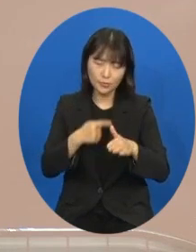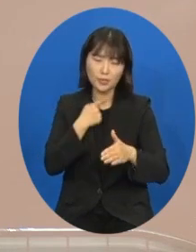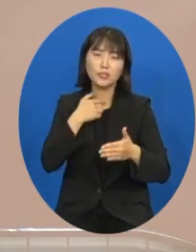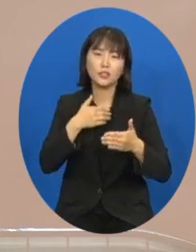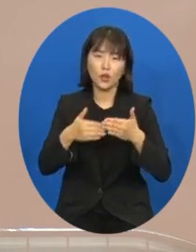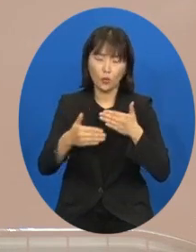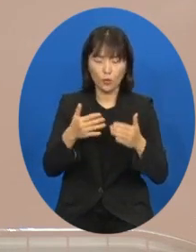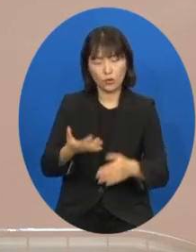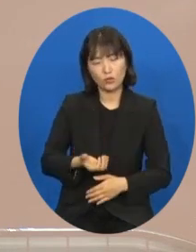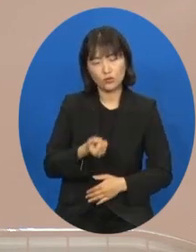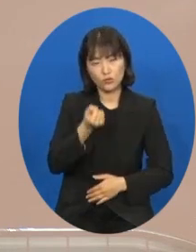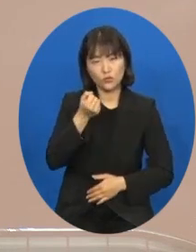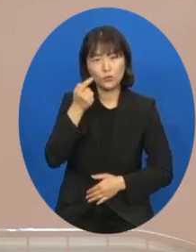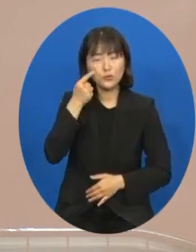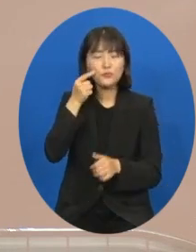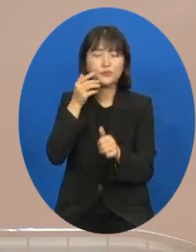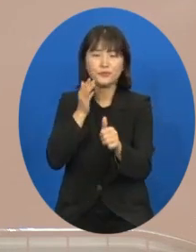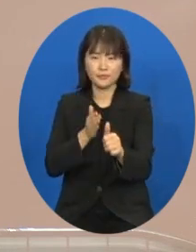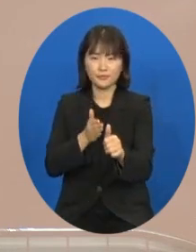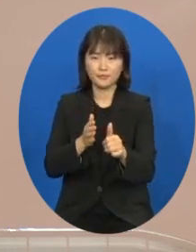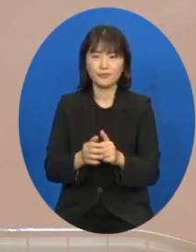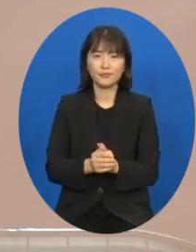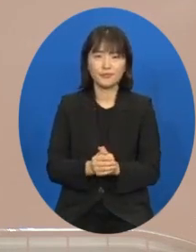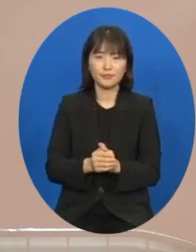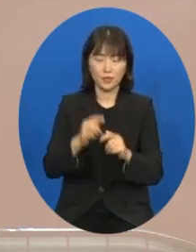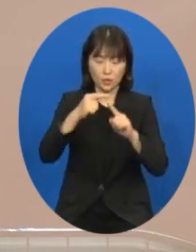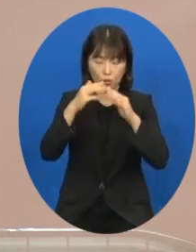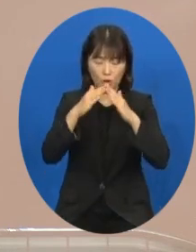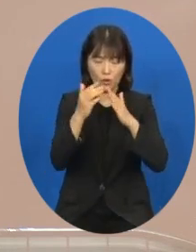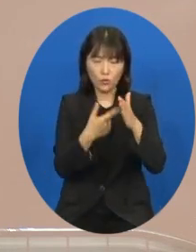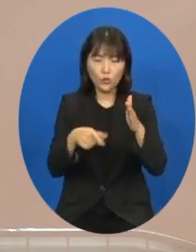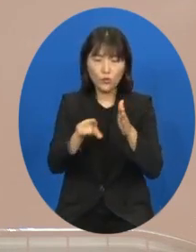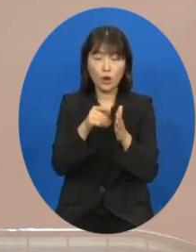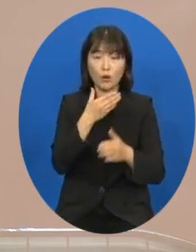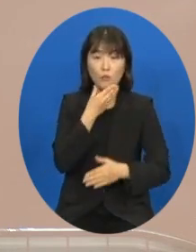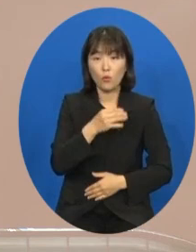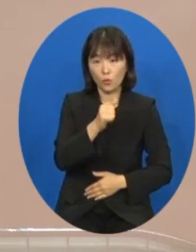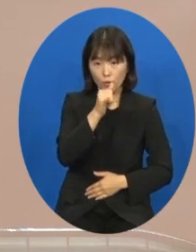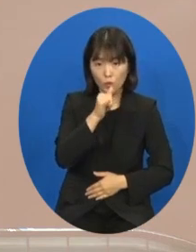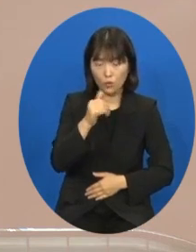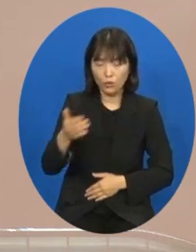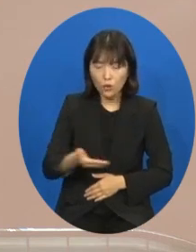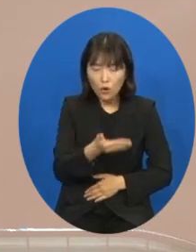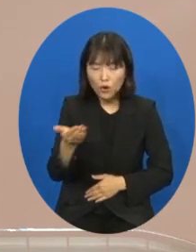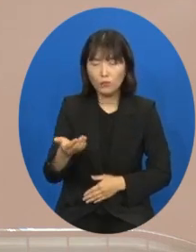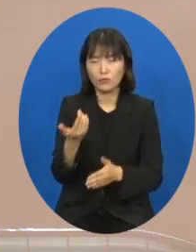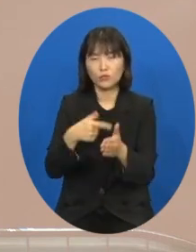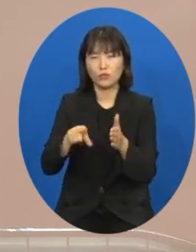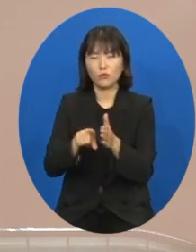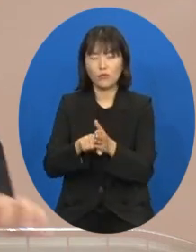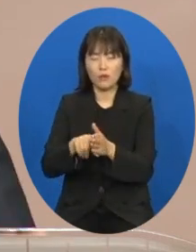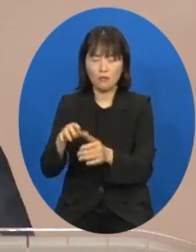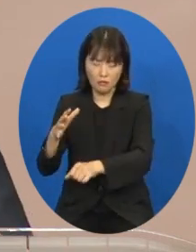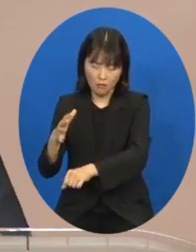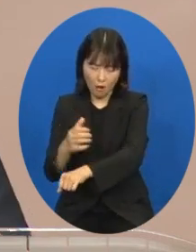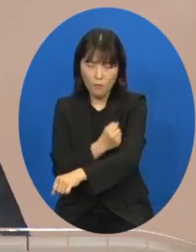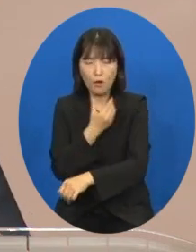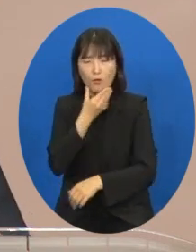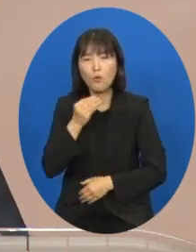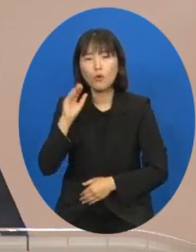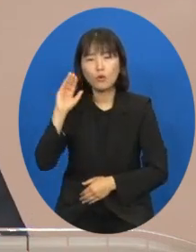경험해보고 누려보기를 원합니다. 교회를 위해서도 복 있는 일이고 여러분을 위해서도 말할 수 없는